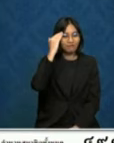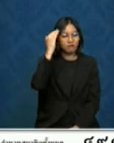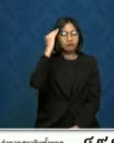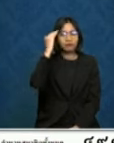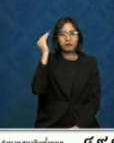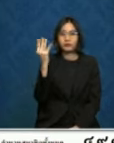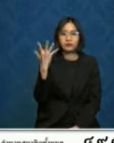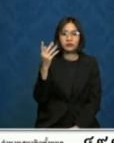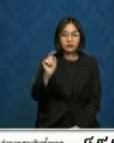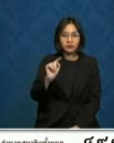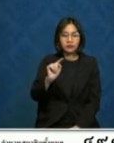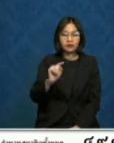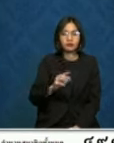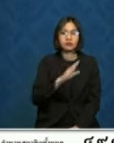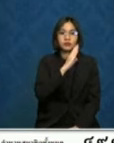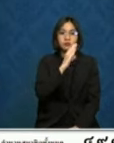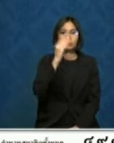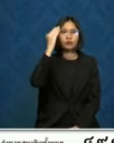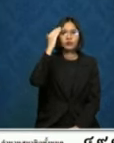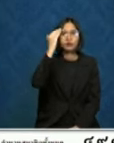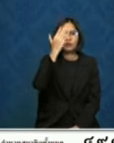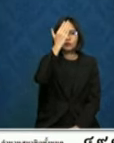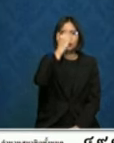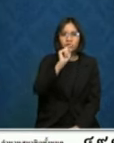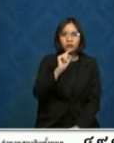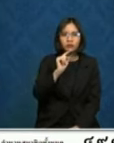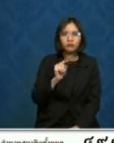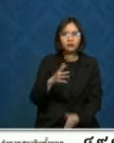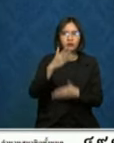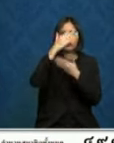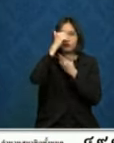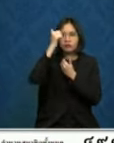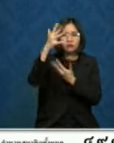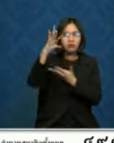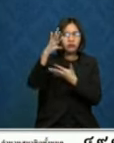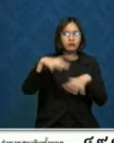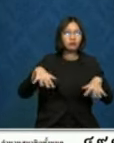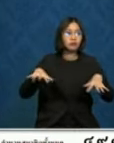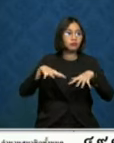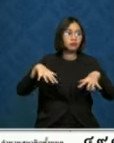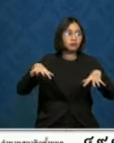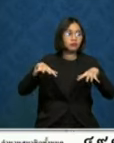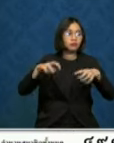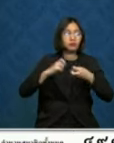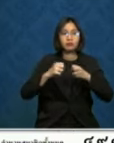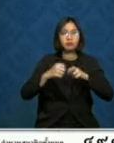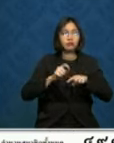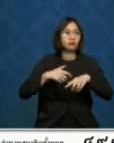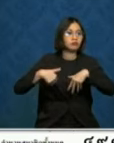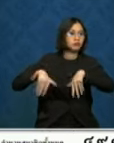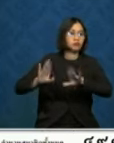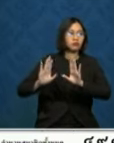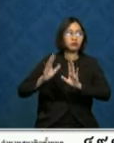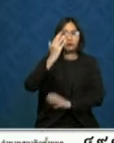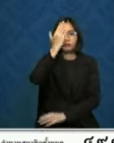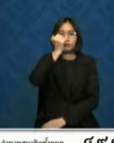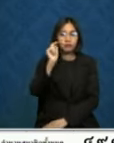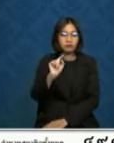รือไม่ครับถ้าทราบทำไมท่านกลับนิ่งเฉยปล่อยปะแล้วเลยปัญหาเหล่านี้ก็ท่านประธ